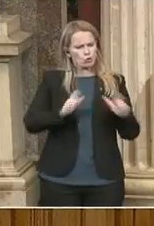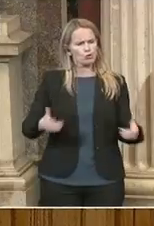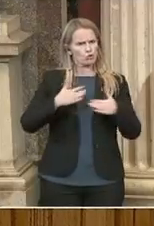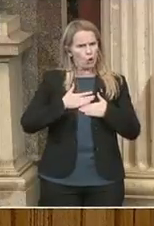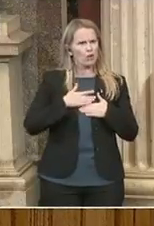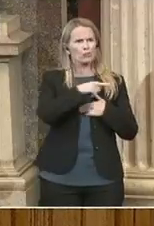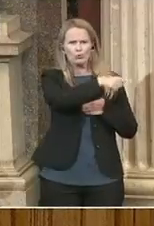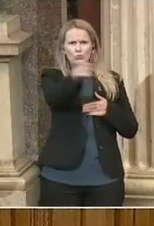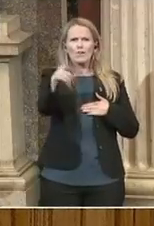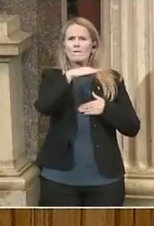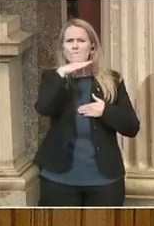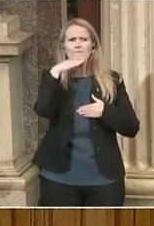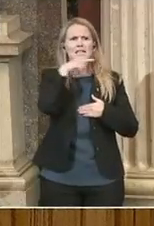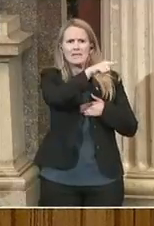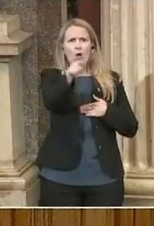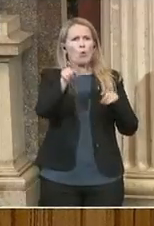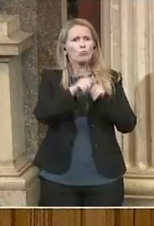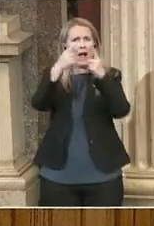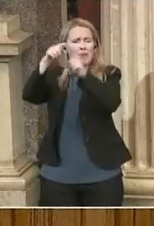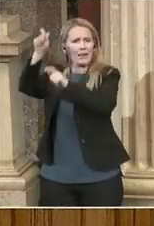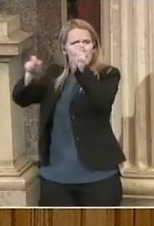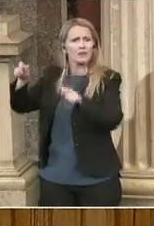vielen anderen geschehen ist bekennen